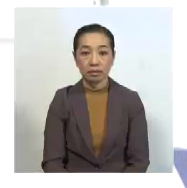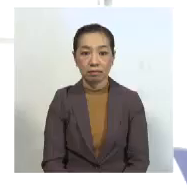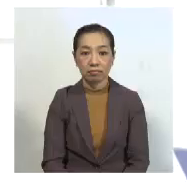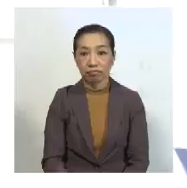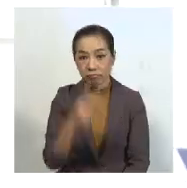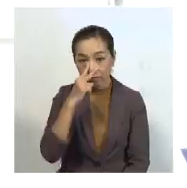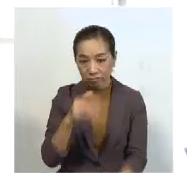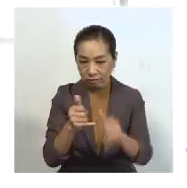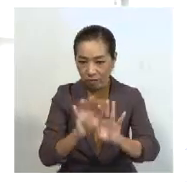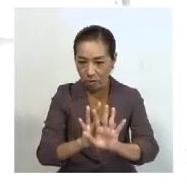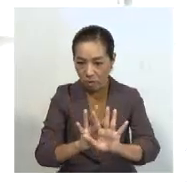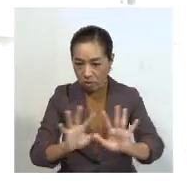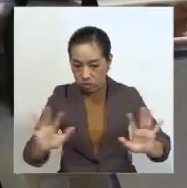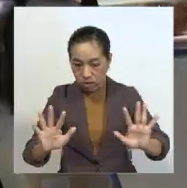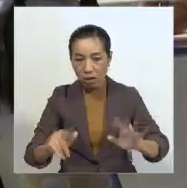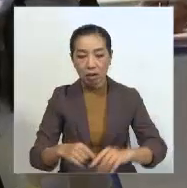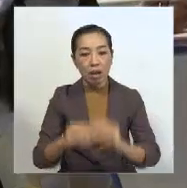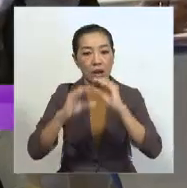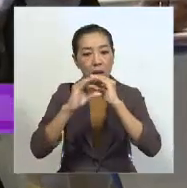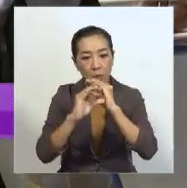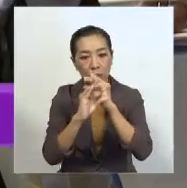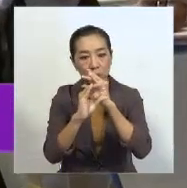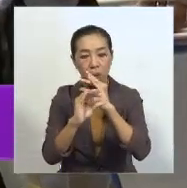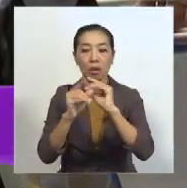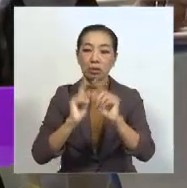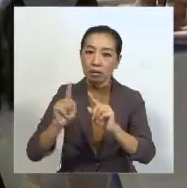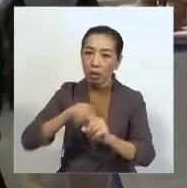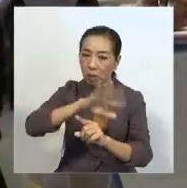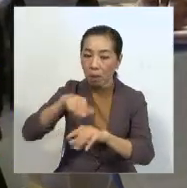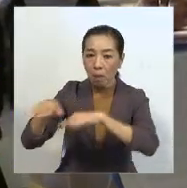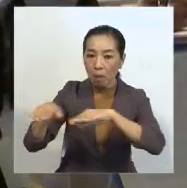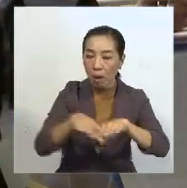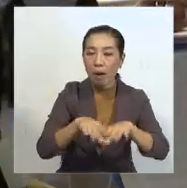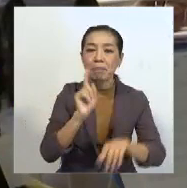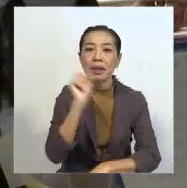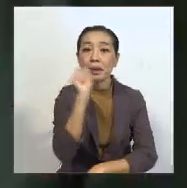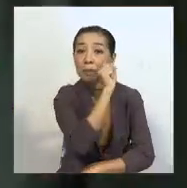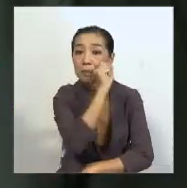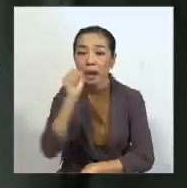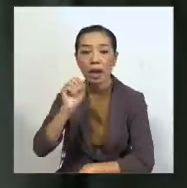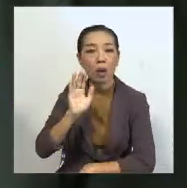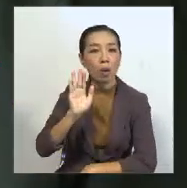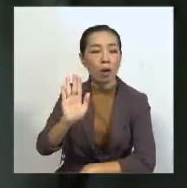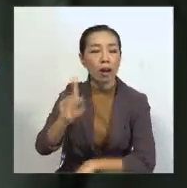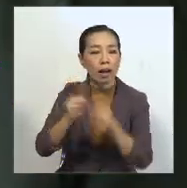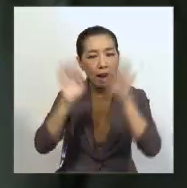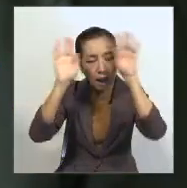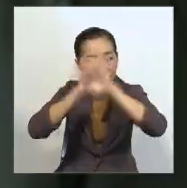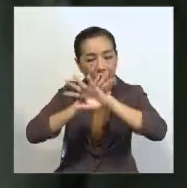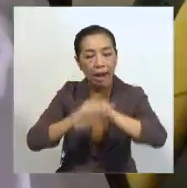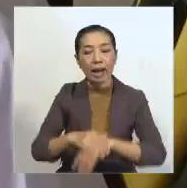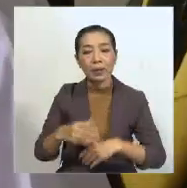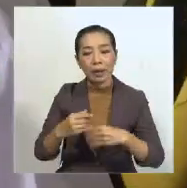ความพร้อมเพรียงของวงดุริยางโรงเรียนเซนต์โยเซฟคอนแวนต์ที่กำลังบรรเลงเพลง March Pontifical เพลงสดุดีสันตะปาป